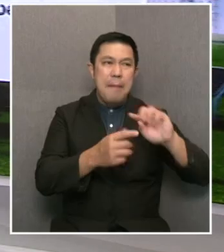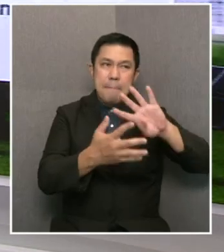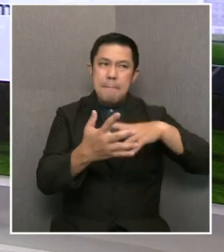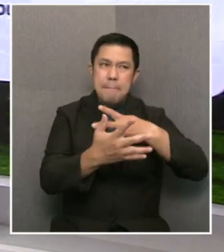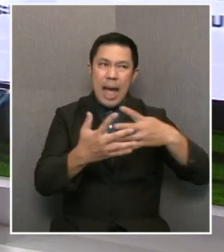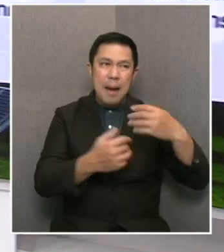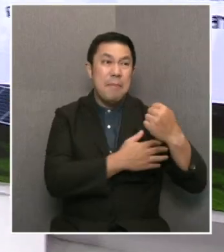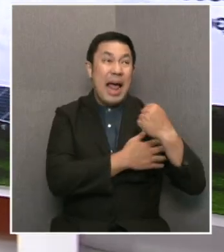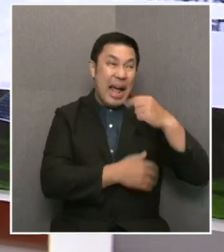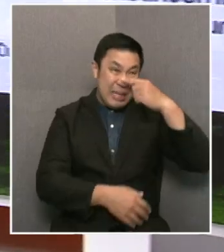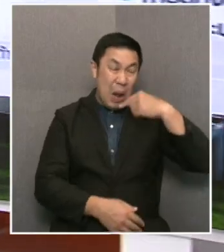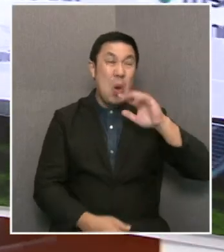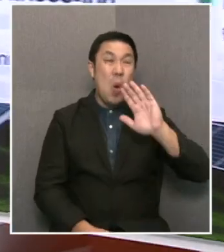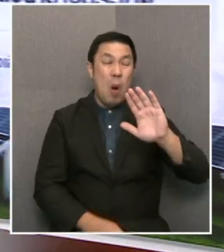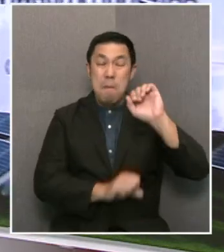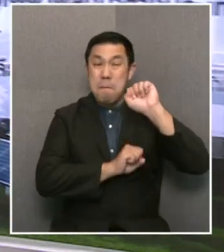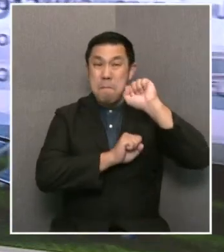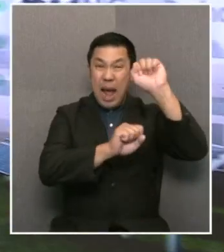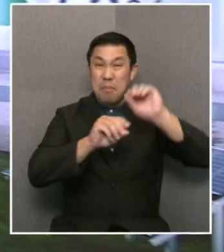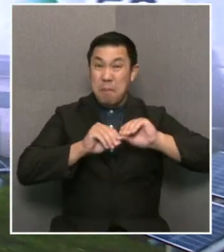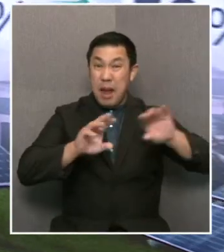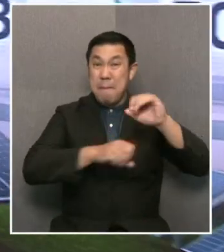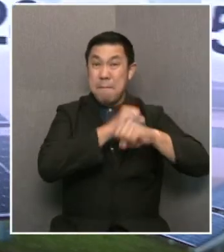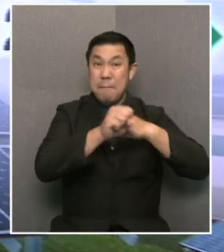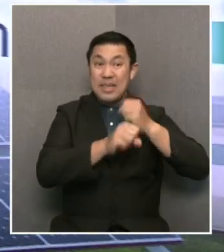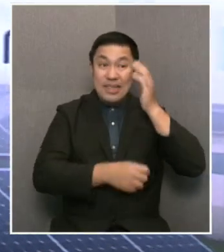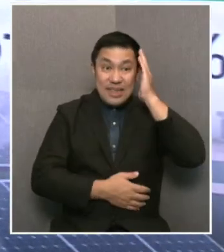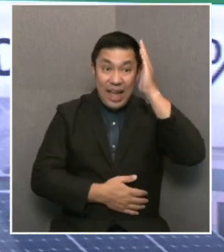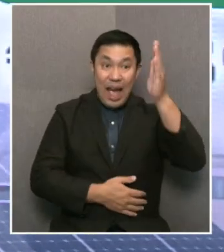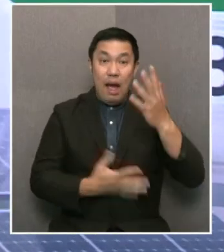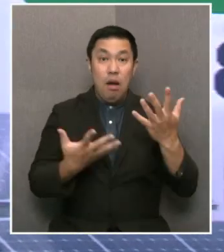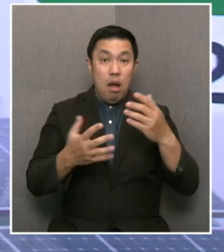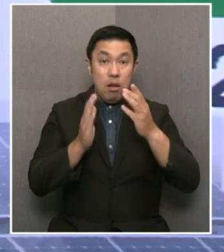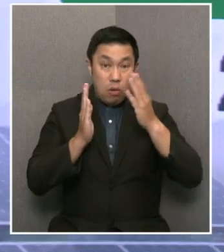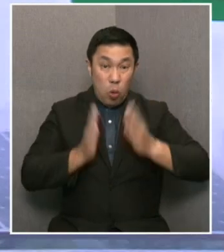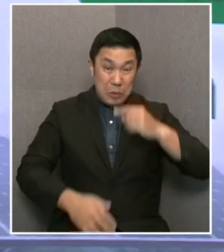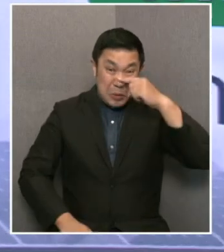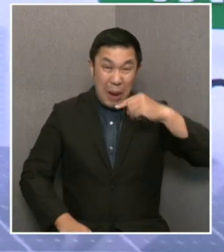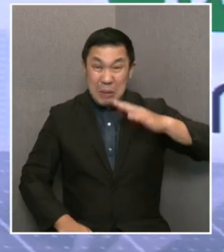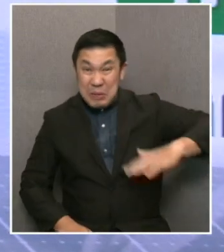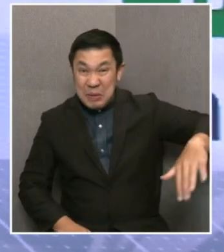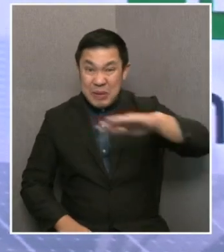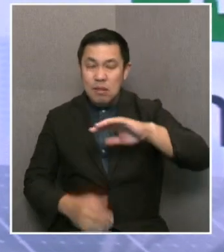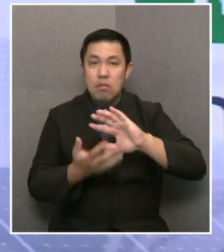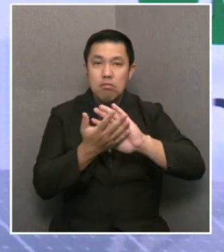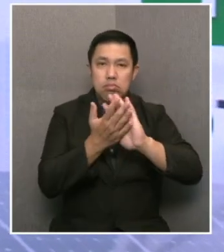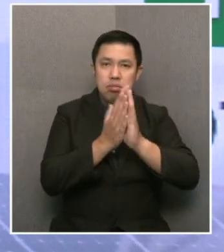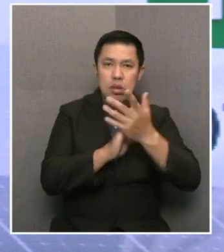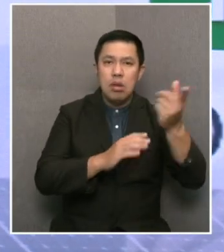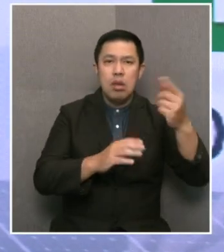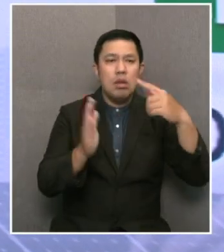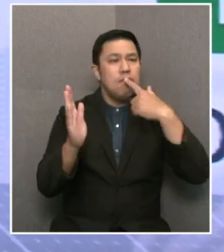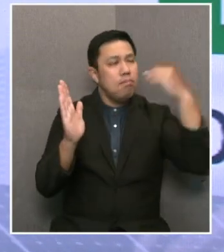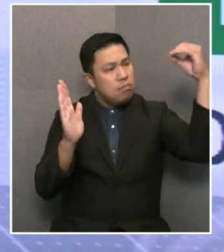านแห่งชาตินะคะที่จะประกาศใช้ในปีหน้าค่ะแน่นอนว่านอกจากทำให้คนไทยเนี่ยสามารถเปลี่ยนไปใช้พลังงานสะอาดพลังงาน